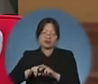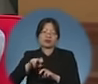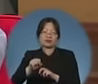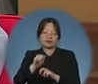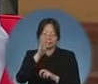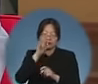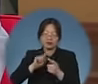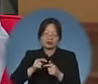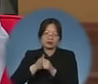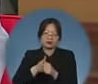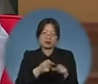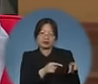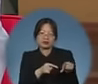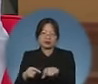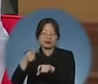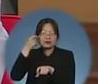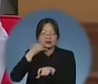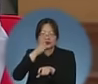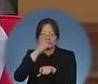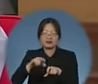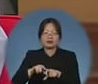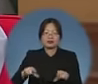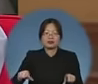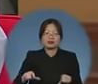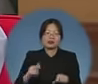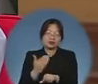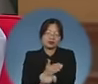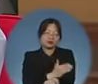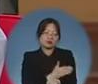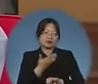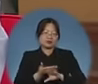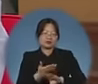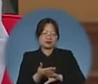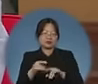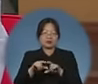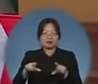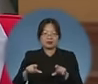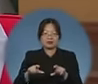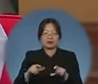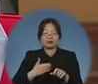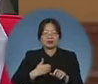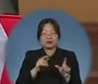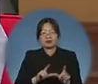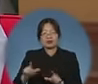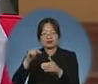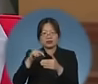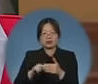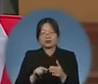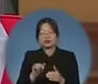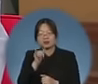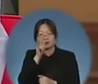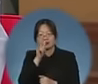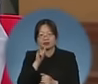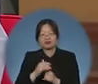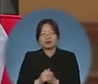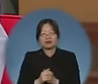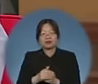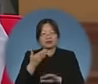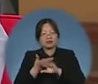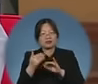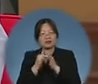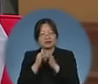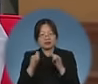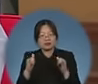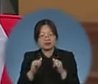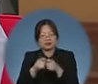고착되느냐는 평균적으로 느끼는 일상이 거창한 것이 아니라 일상이 내 삶을 사는데 다른